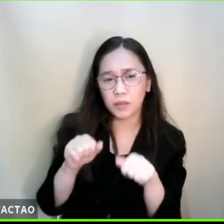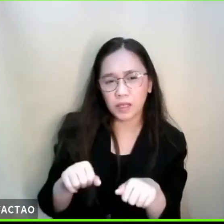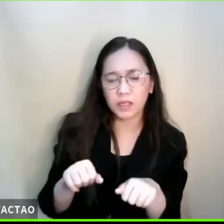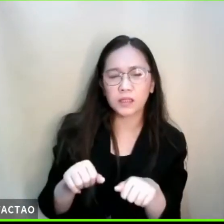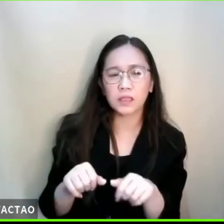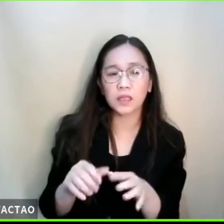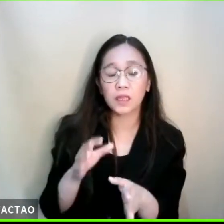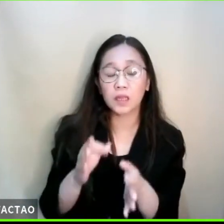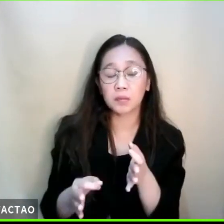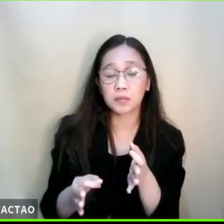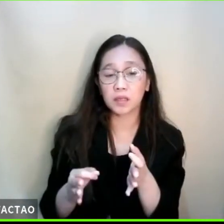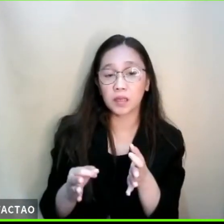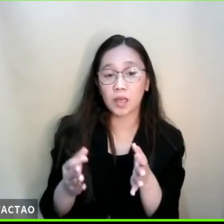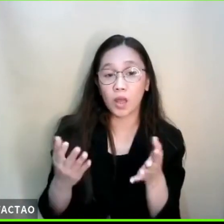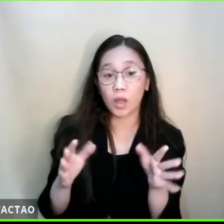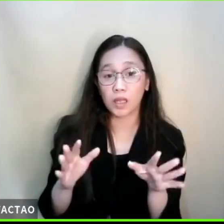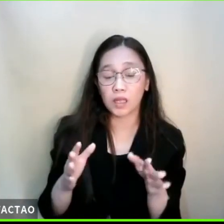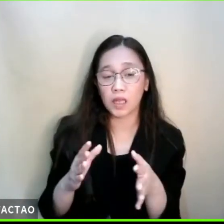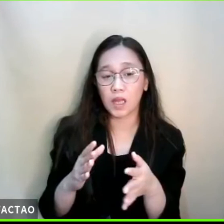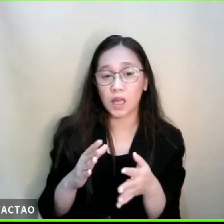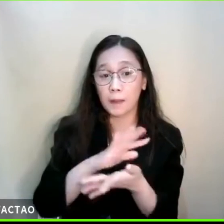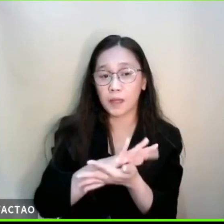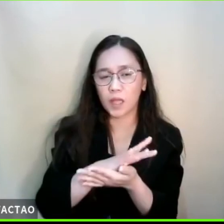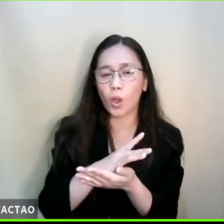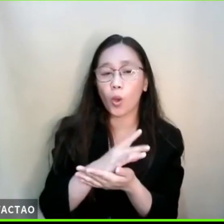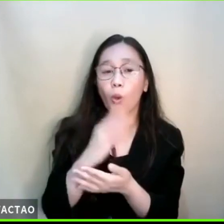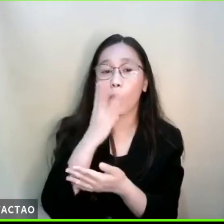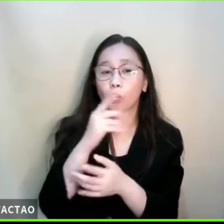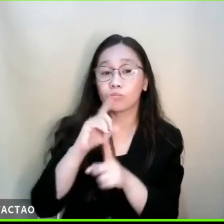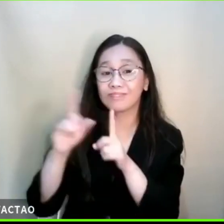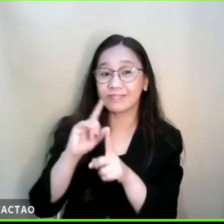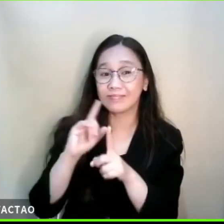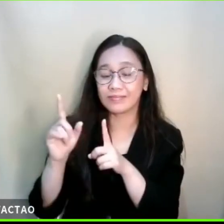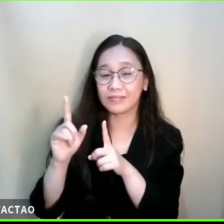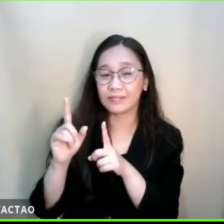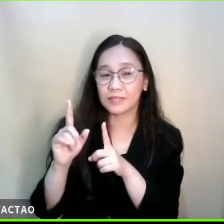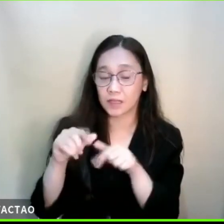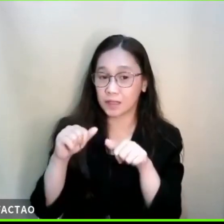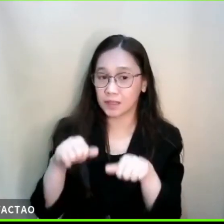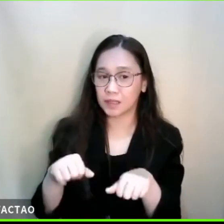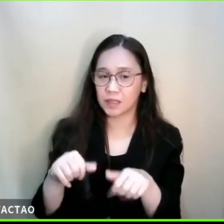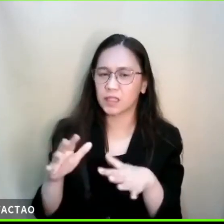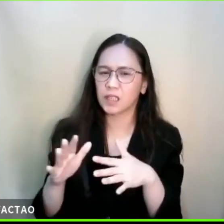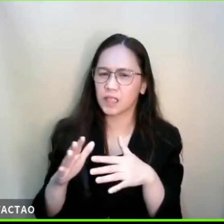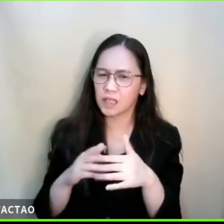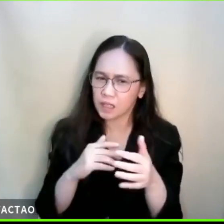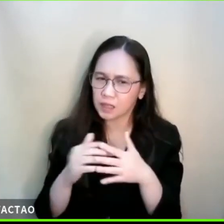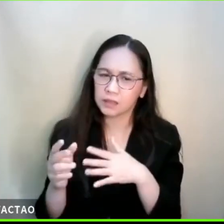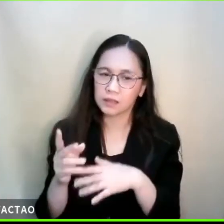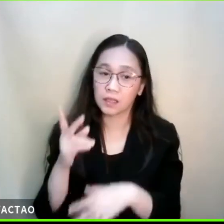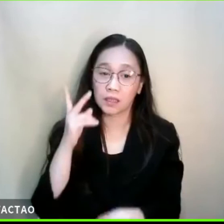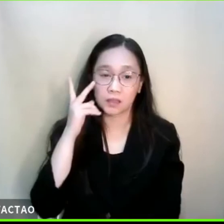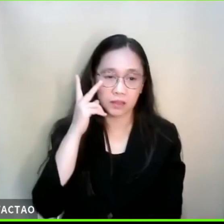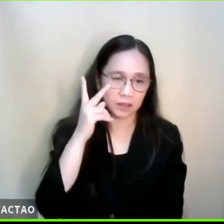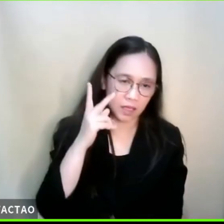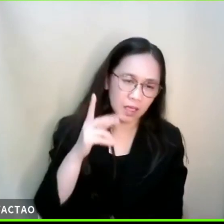mawala na yung pandemya, sino ba yung kakausapin namin, no, na pwede, no, kahit mag tingin-tingin lang